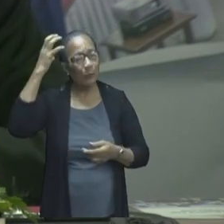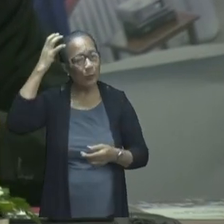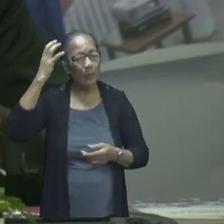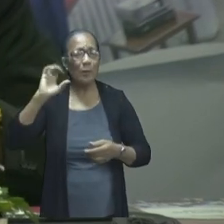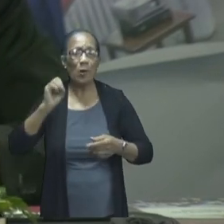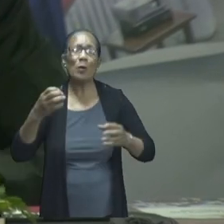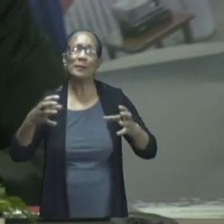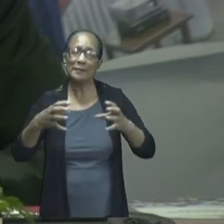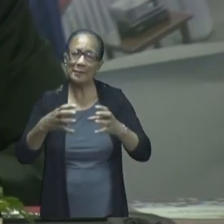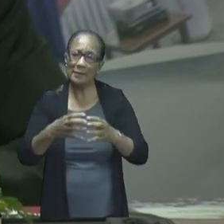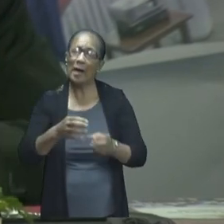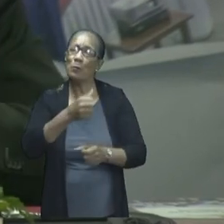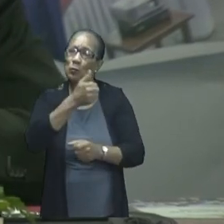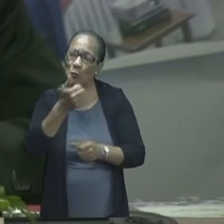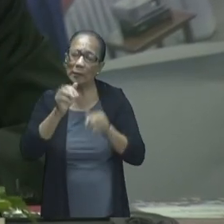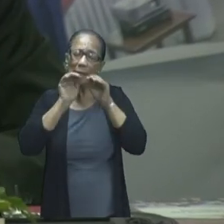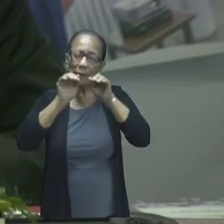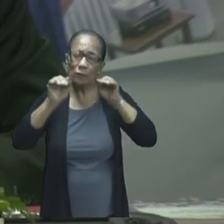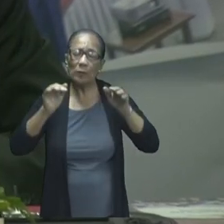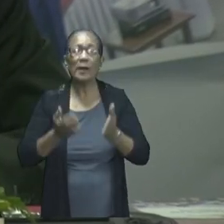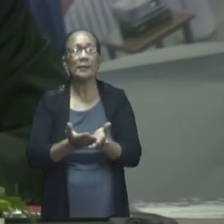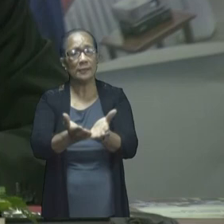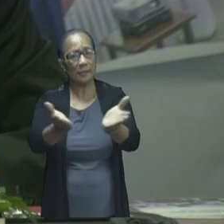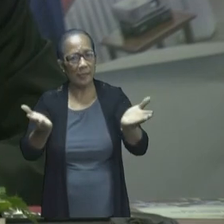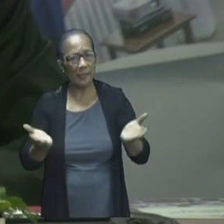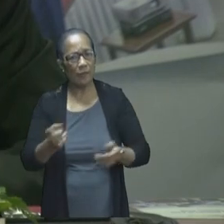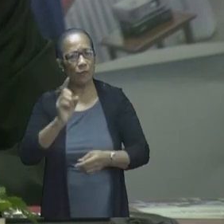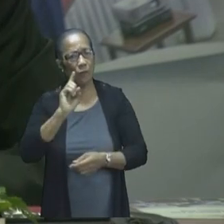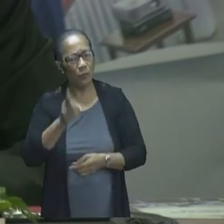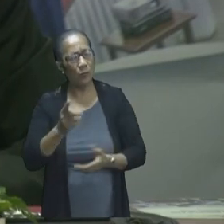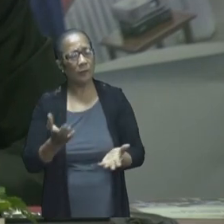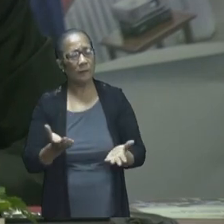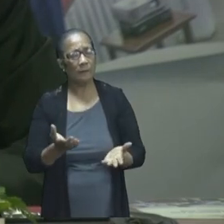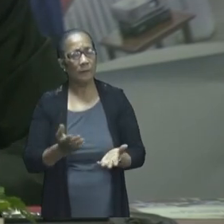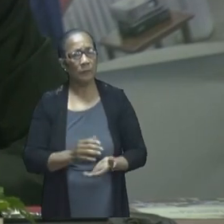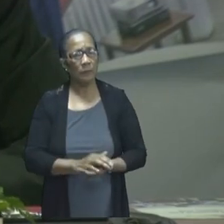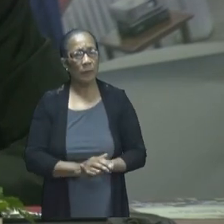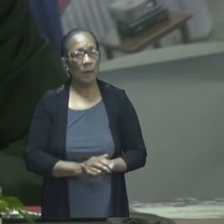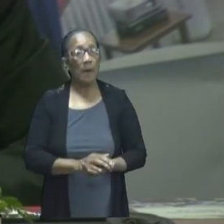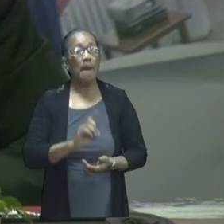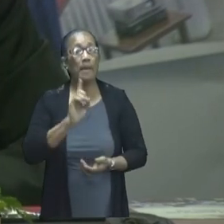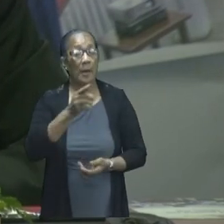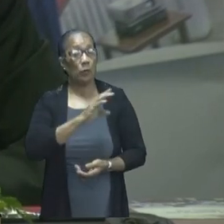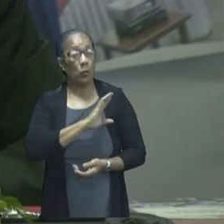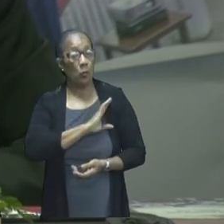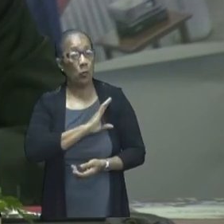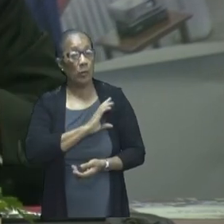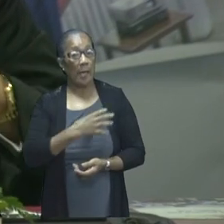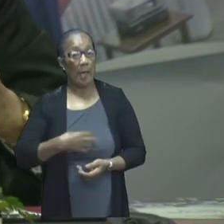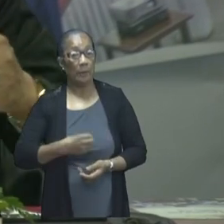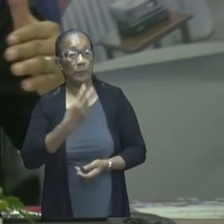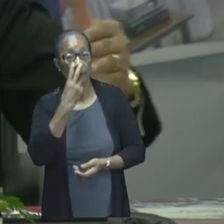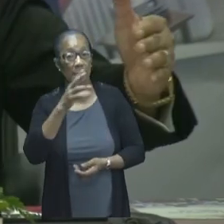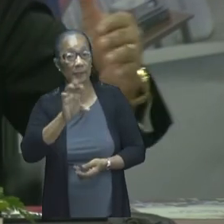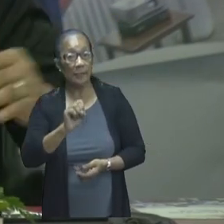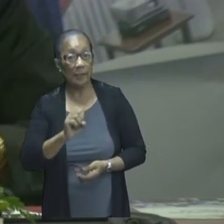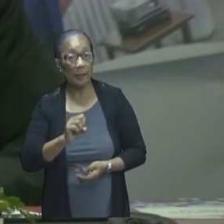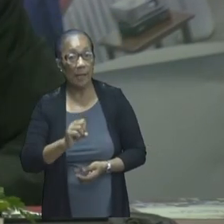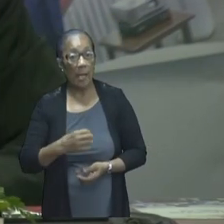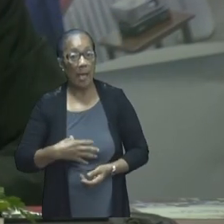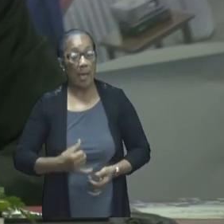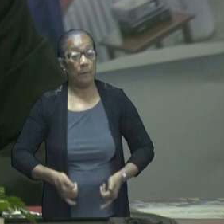samenleving goed informeren om de informatie daar te laten komen maar de andere kant merk op namelijk dat er zo veel goede dingen